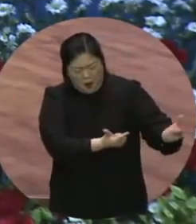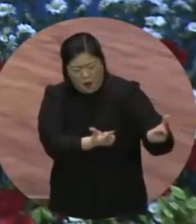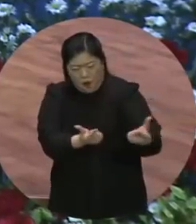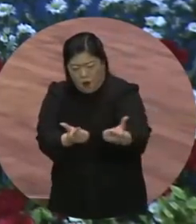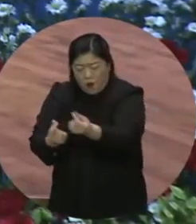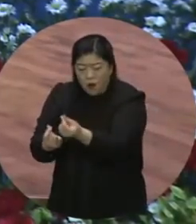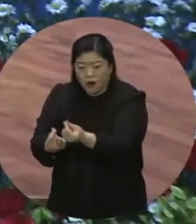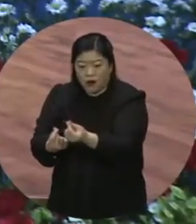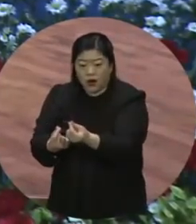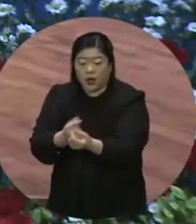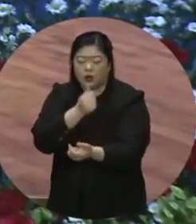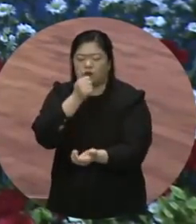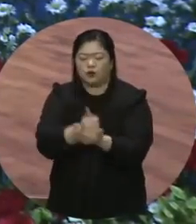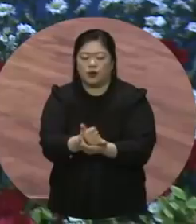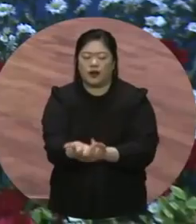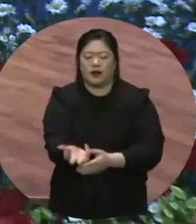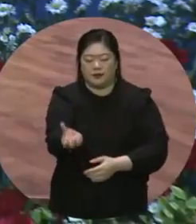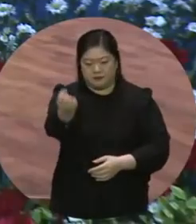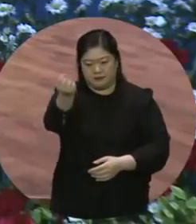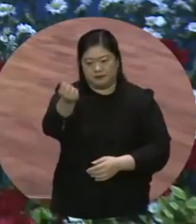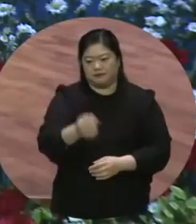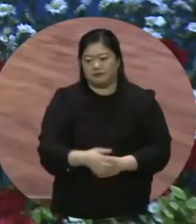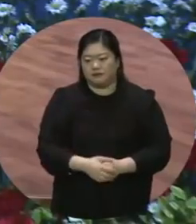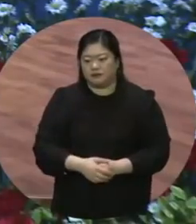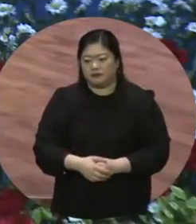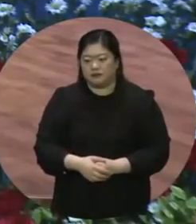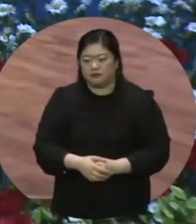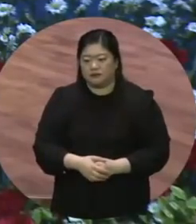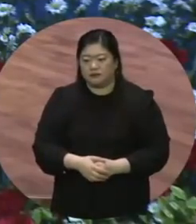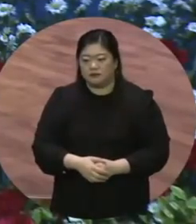다 죄를 범했다. 죄인이다.